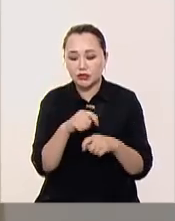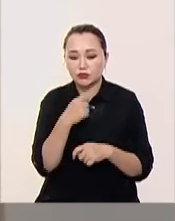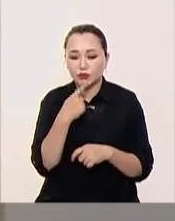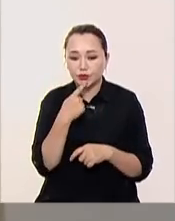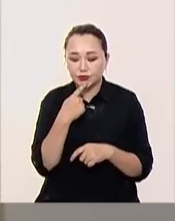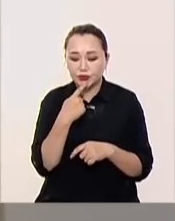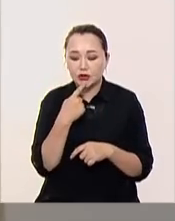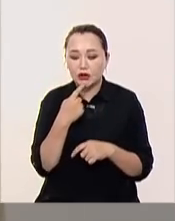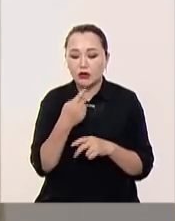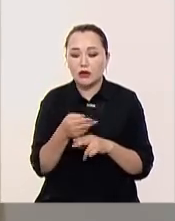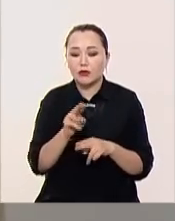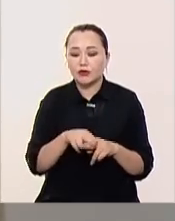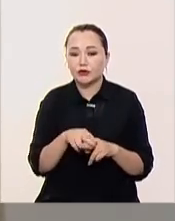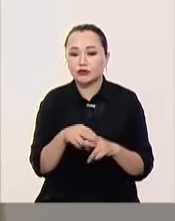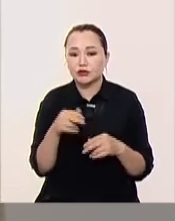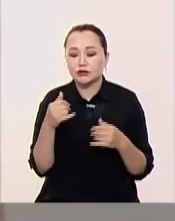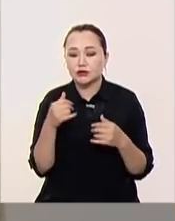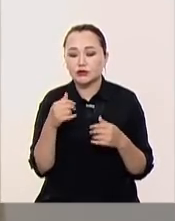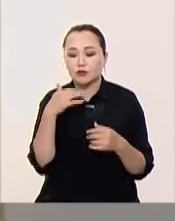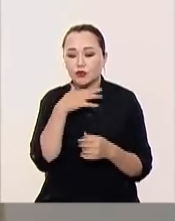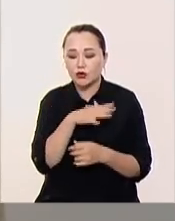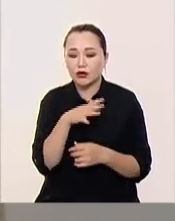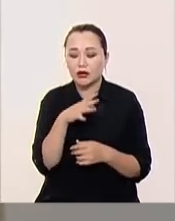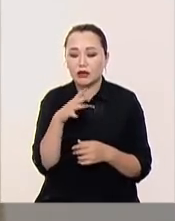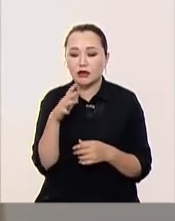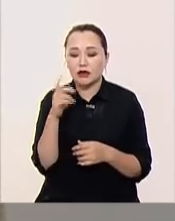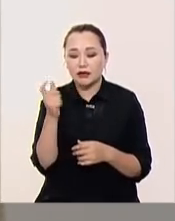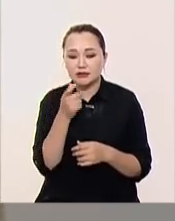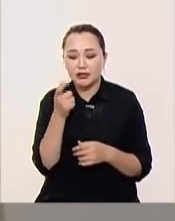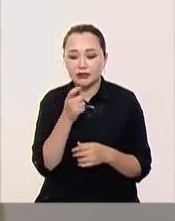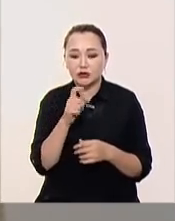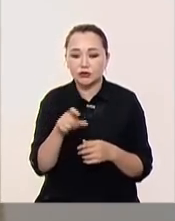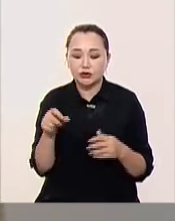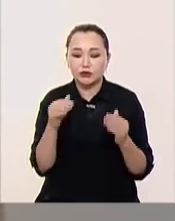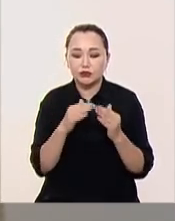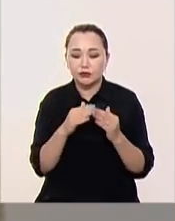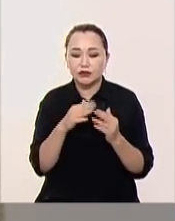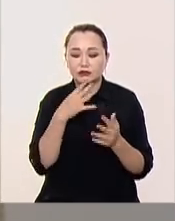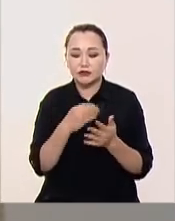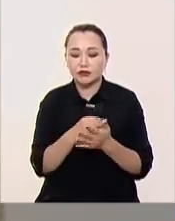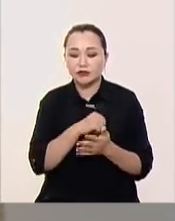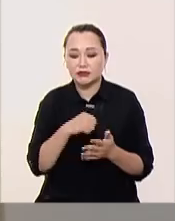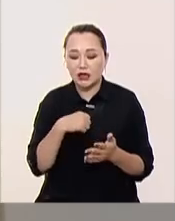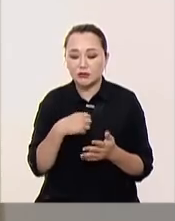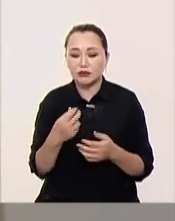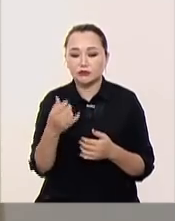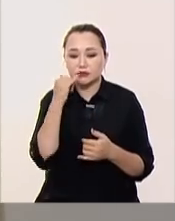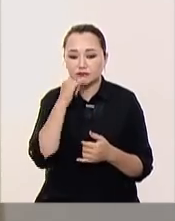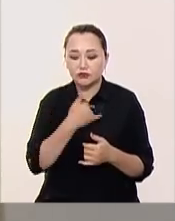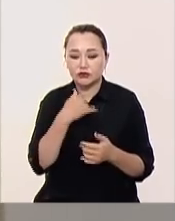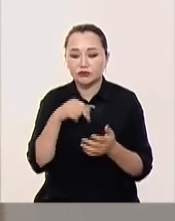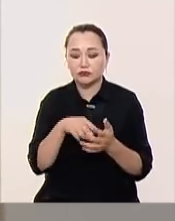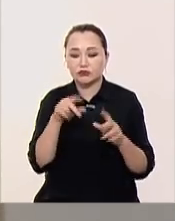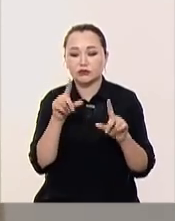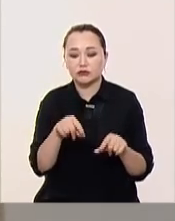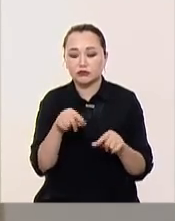Сол себептен қазір көп жаңағы меншік иесінің егелері өздері бізге хабарласып бағаларын түсірткізіп